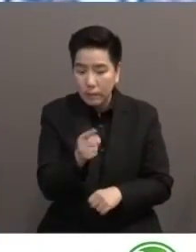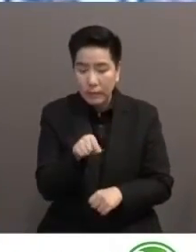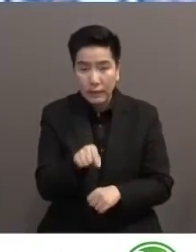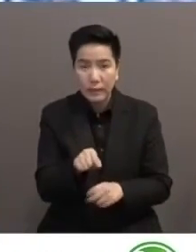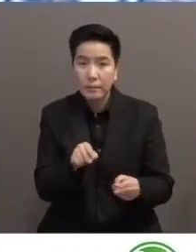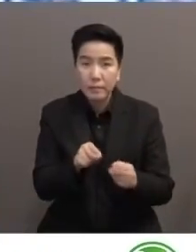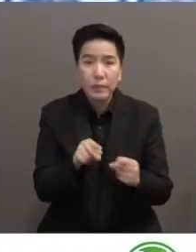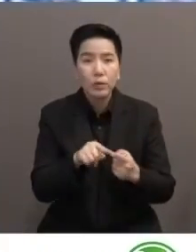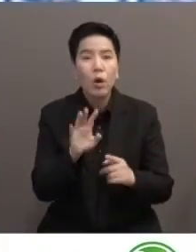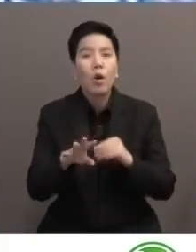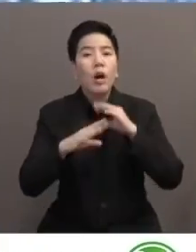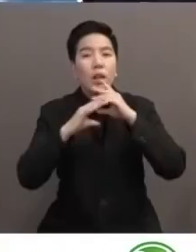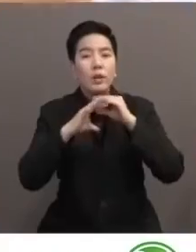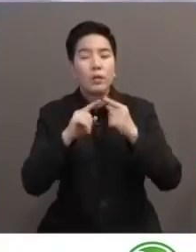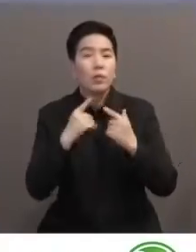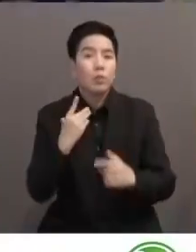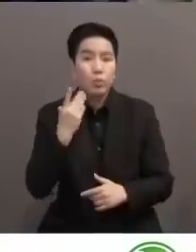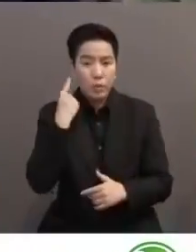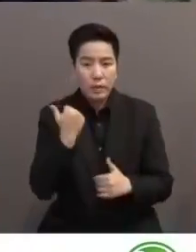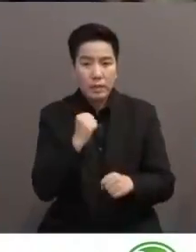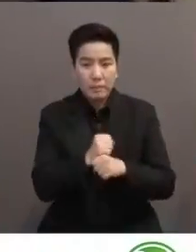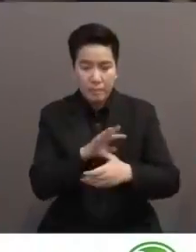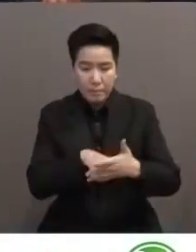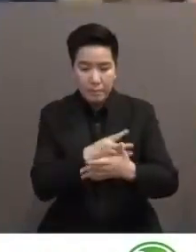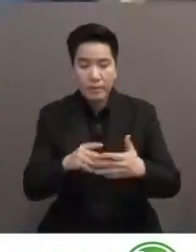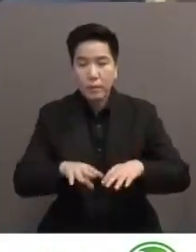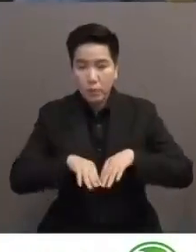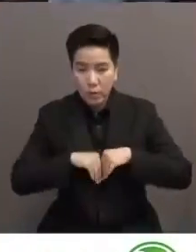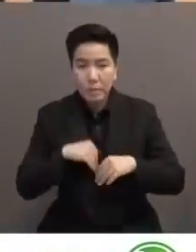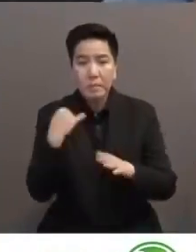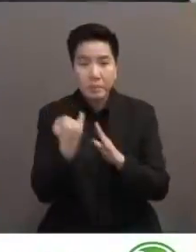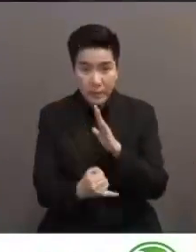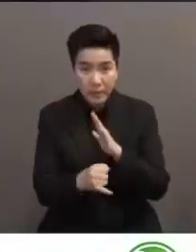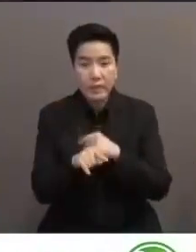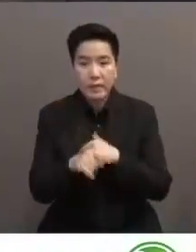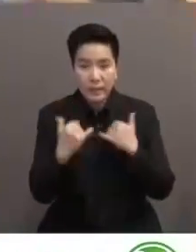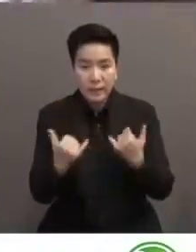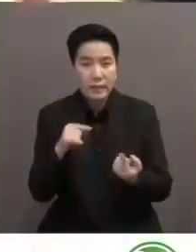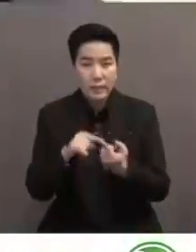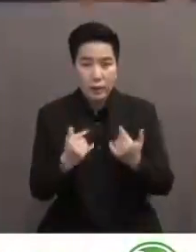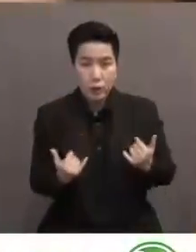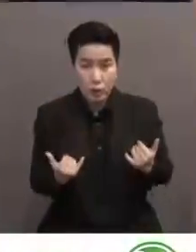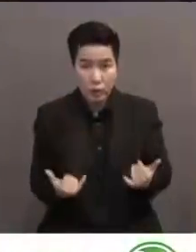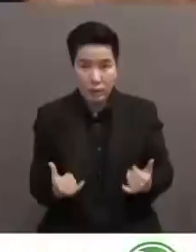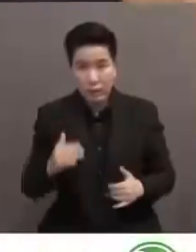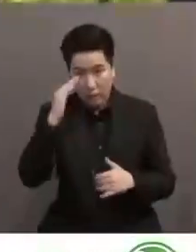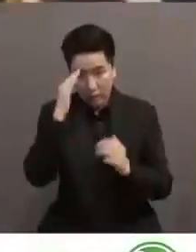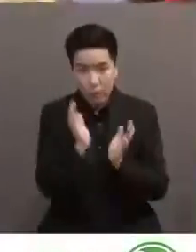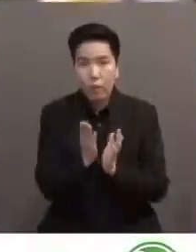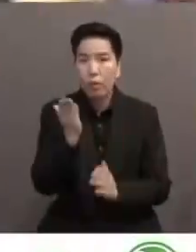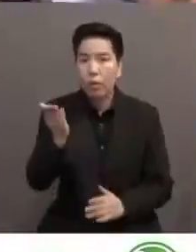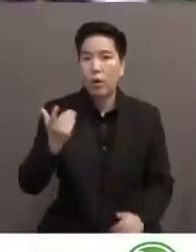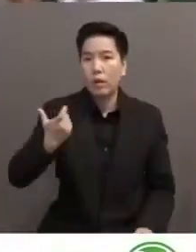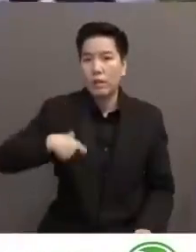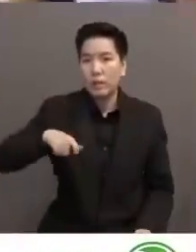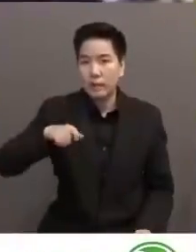ขวบที่จังหวัดระยองครับเมื่อวานนี้ก็นำตัวไปทำแผนประกอบคำรับสารภาพนะครับและล่าสุดตำรวจเตรียมที่จะไปขออำนาจศาล